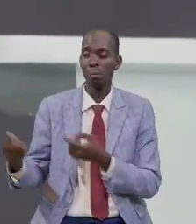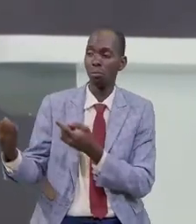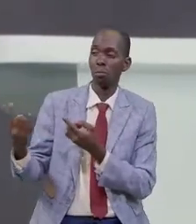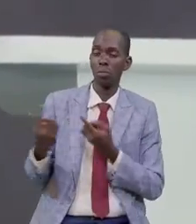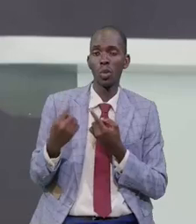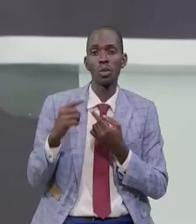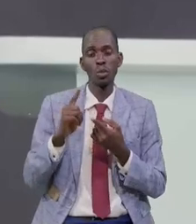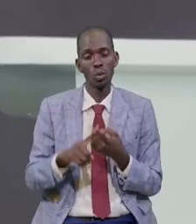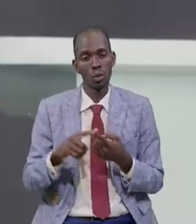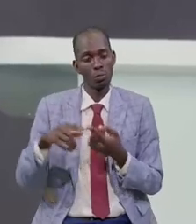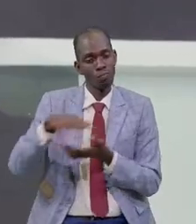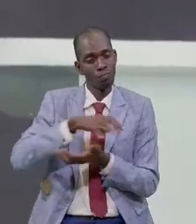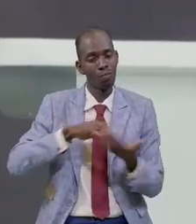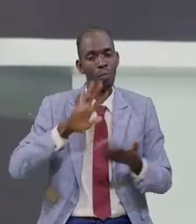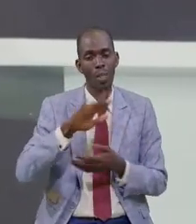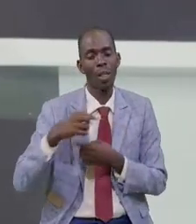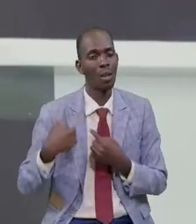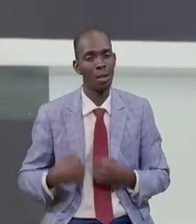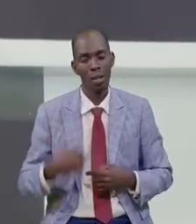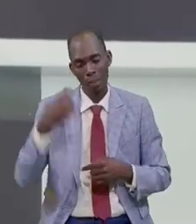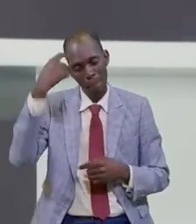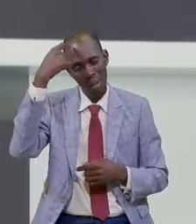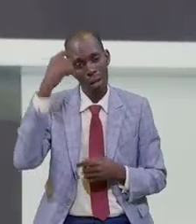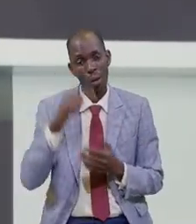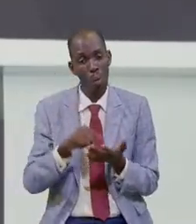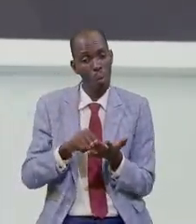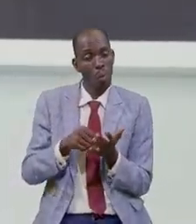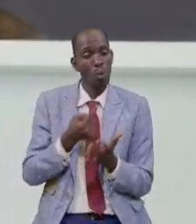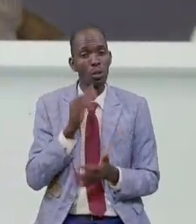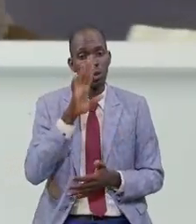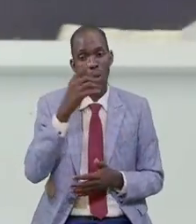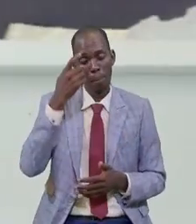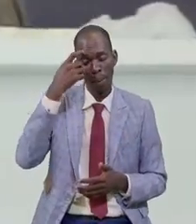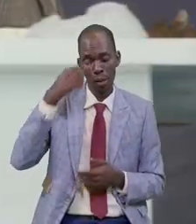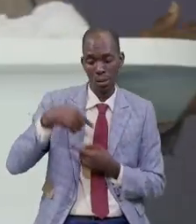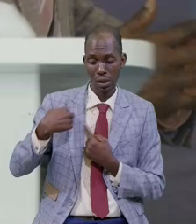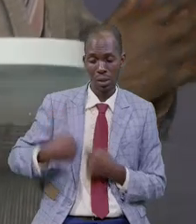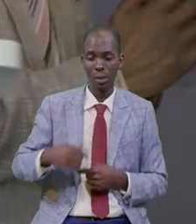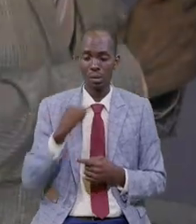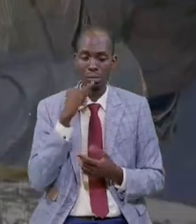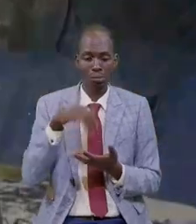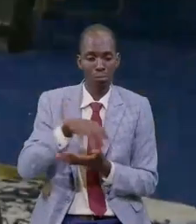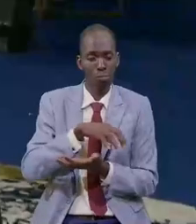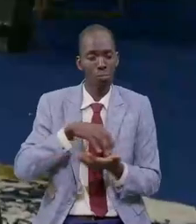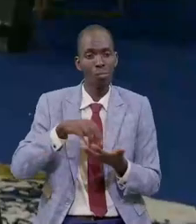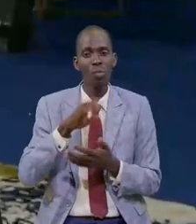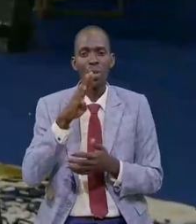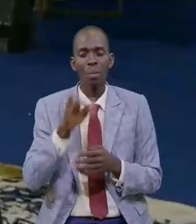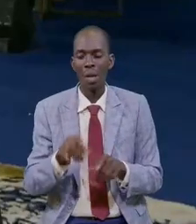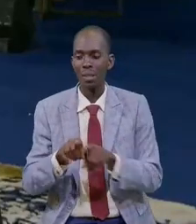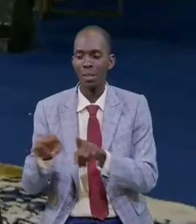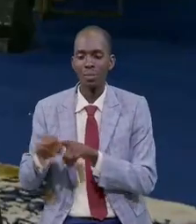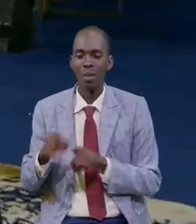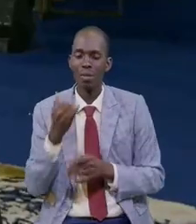souiller ce cœur cette cette pensée une fois que le cœur est souillé contraire